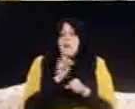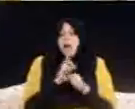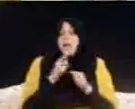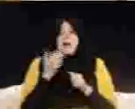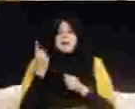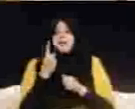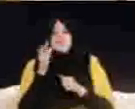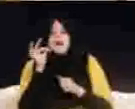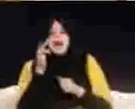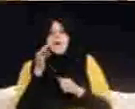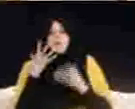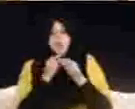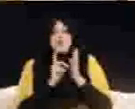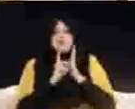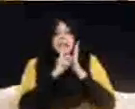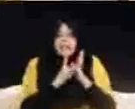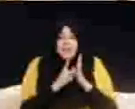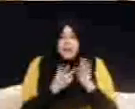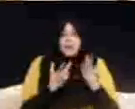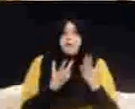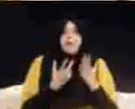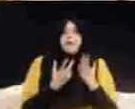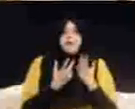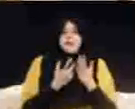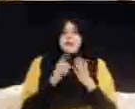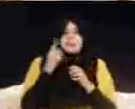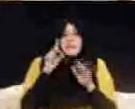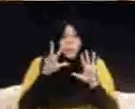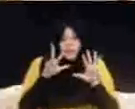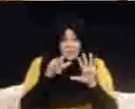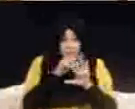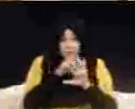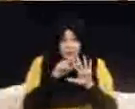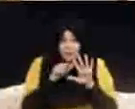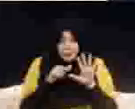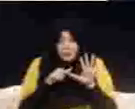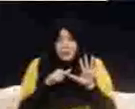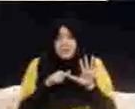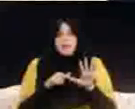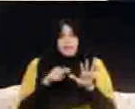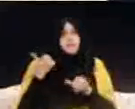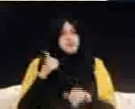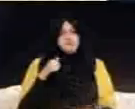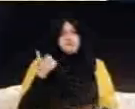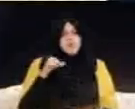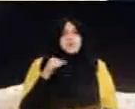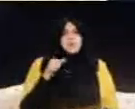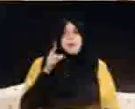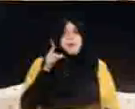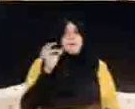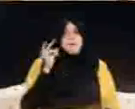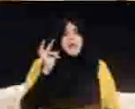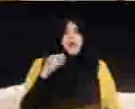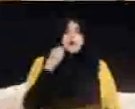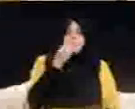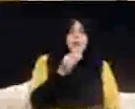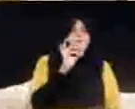ديون غيرها، يعني إذا كان عنده وصف من هذه الأوصاف فتجوز الزكاة